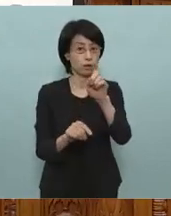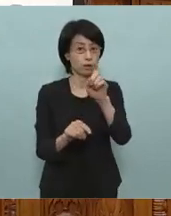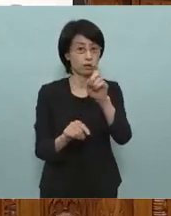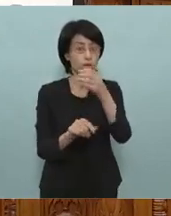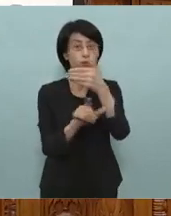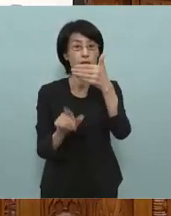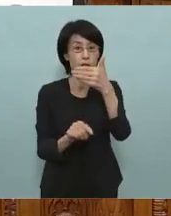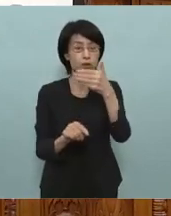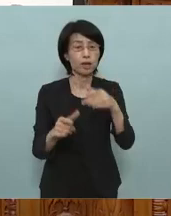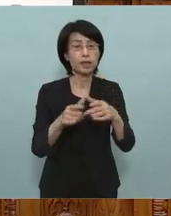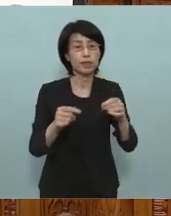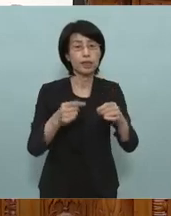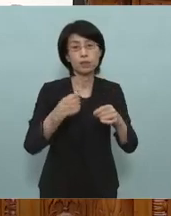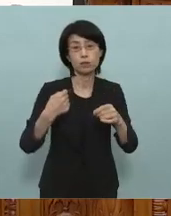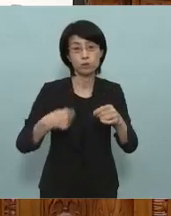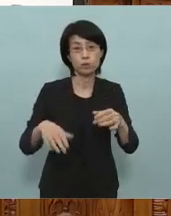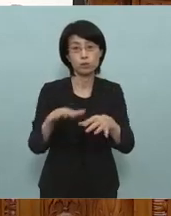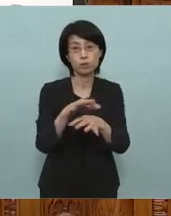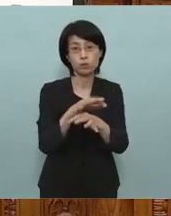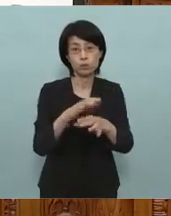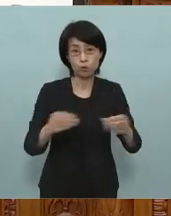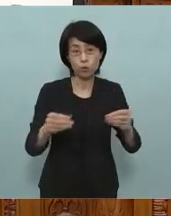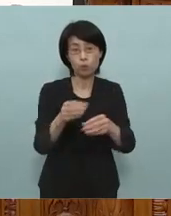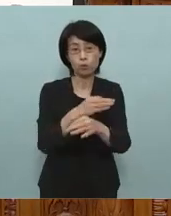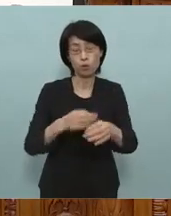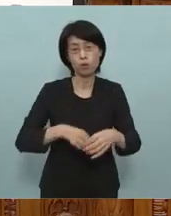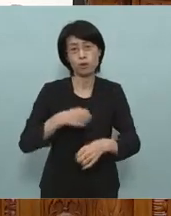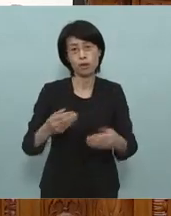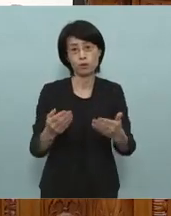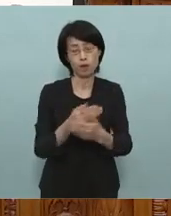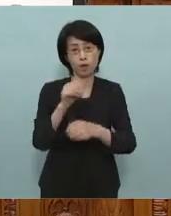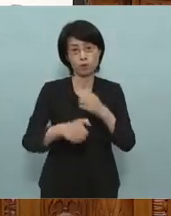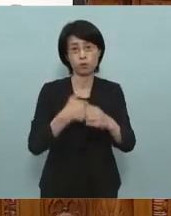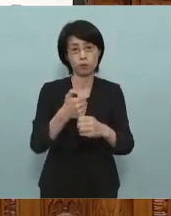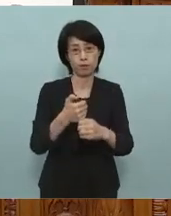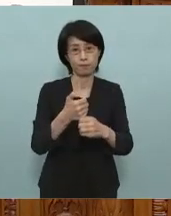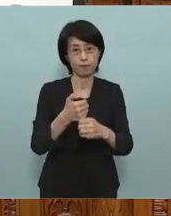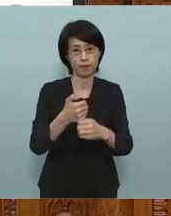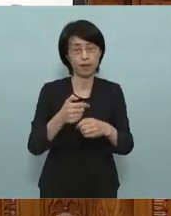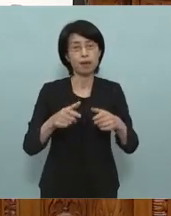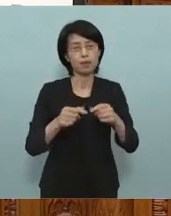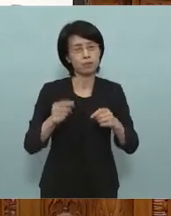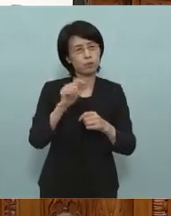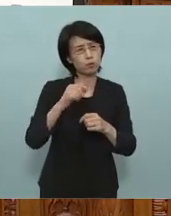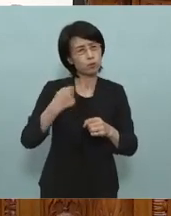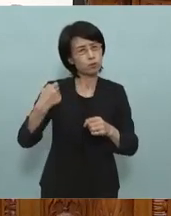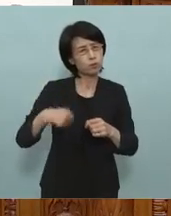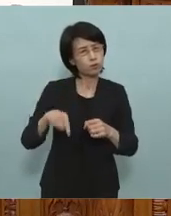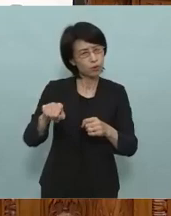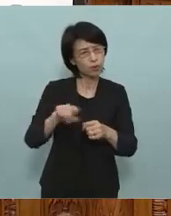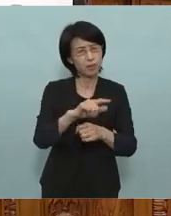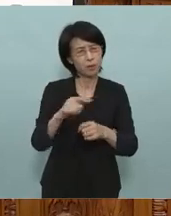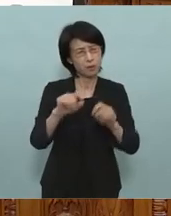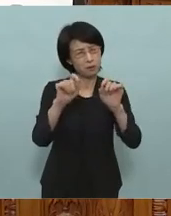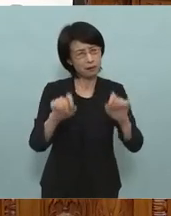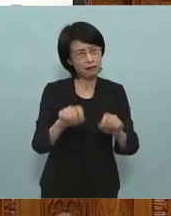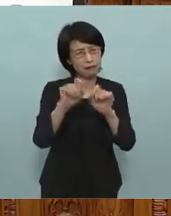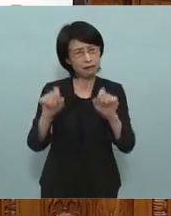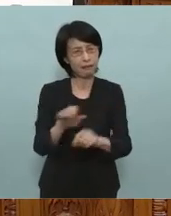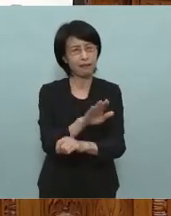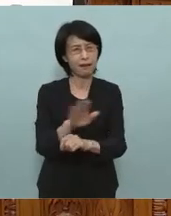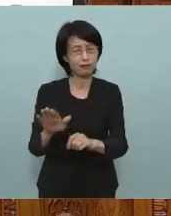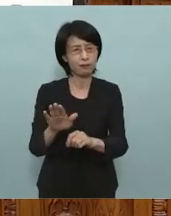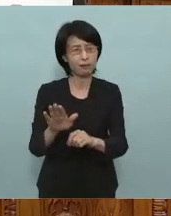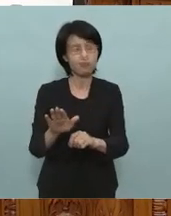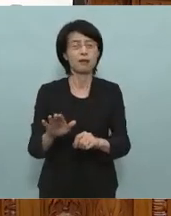国交正常化50周年を迎えました両国間には現在でも様々な提案がありますが市長